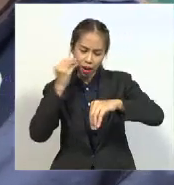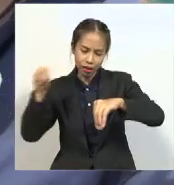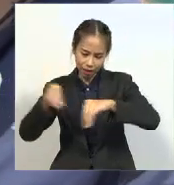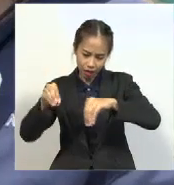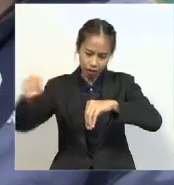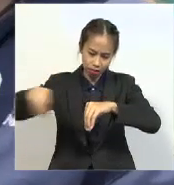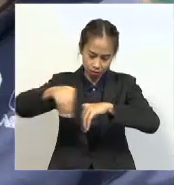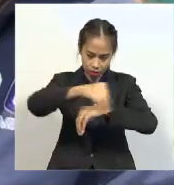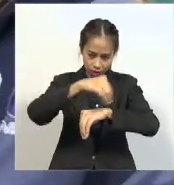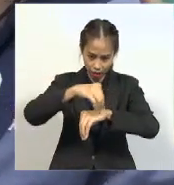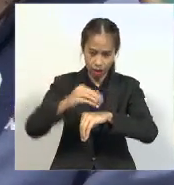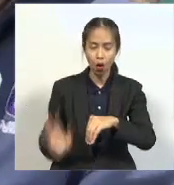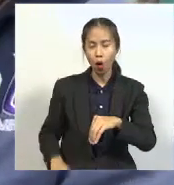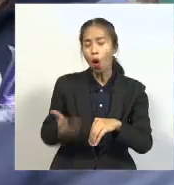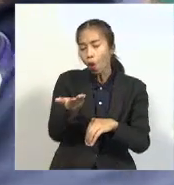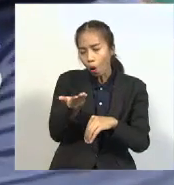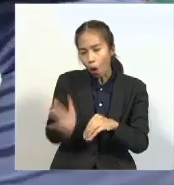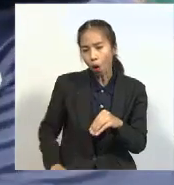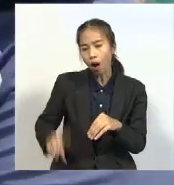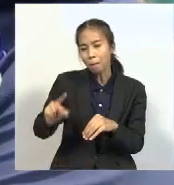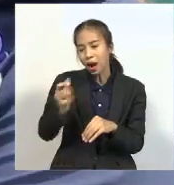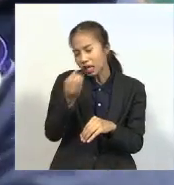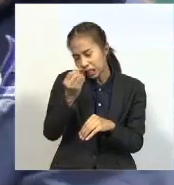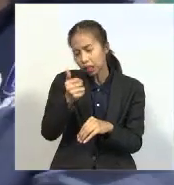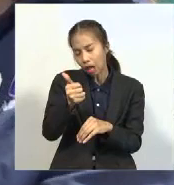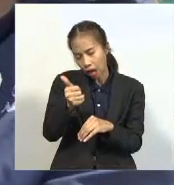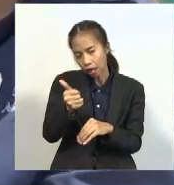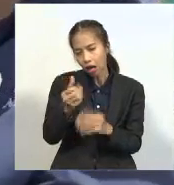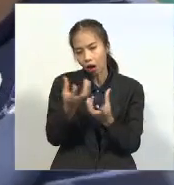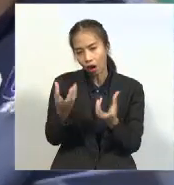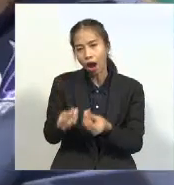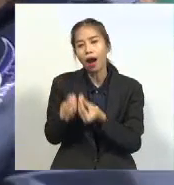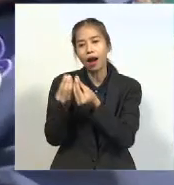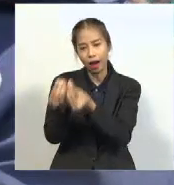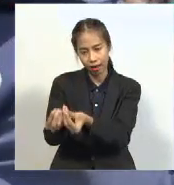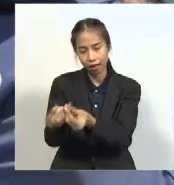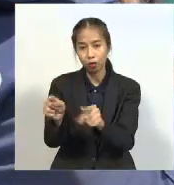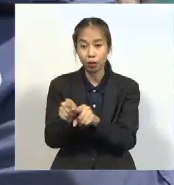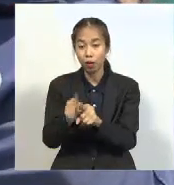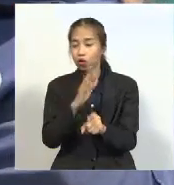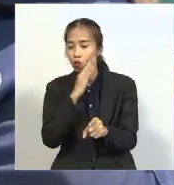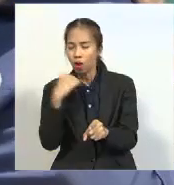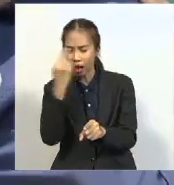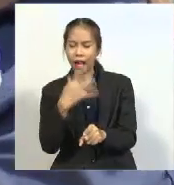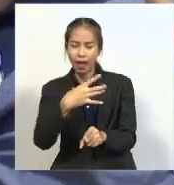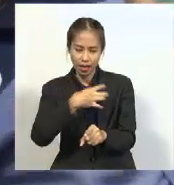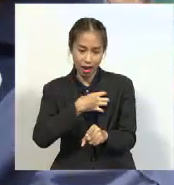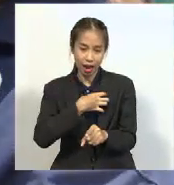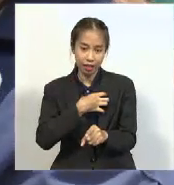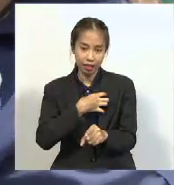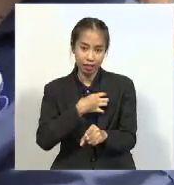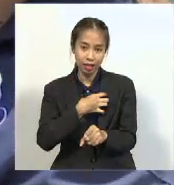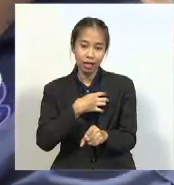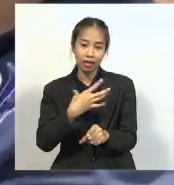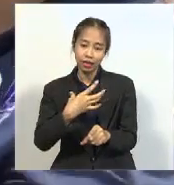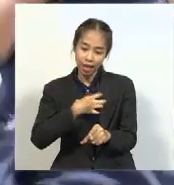ต่อรับอาหารสุนัขได้ที่สำนักงานปศุสัตว์จังหวัดอุบลราชธานีครับ ก็คือเหมือนตอนนี้เราก็สามารถเป็นหับในการที่จะหากมีใครที่ต้องการจิตศรัทธาก็สามารถมารับอาหารสั